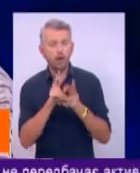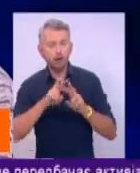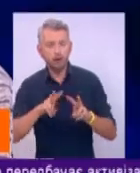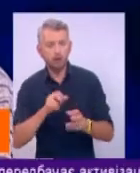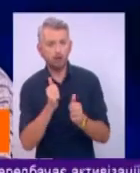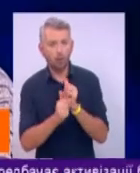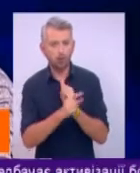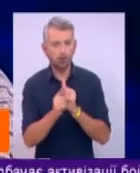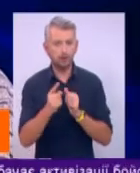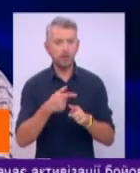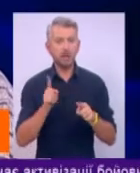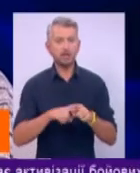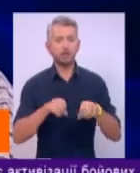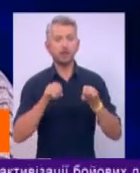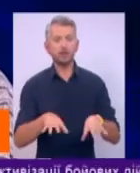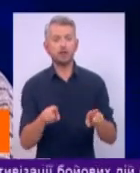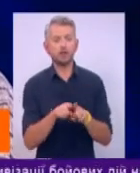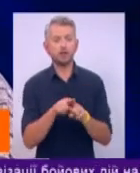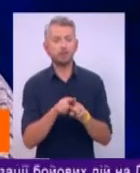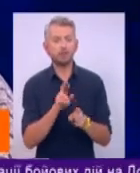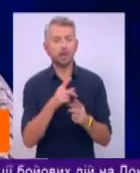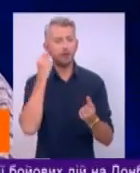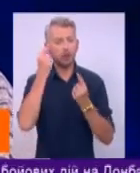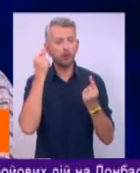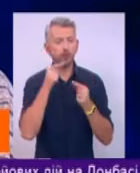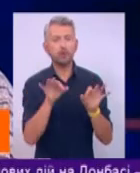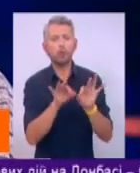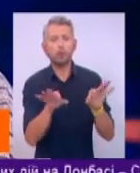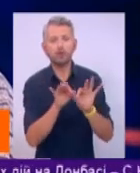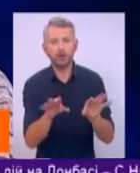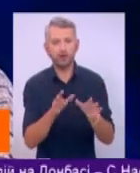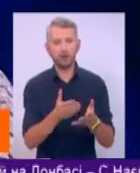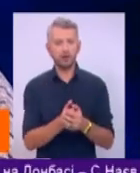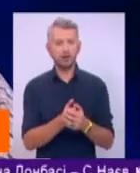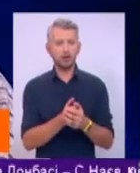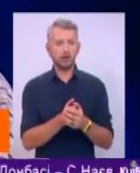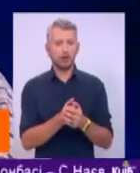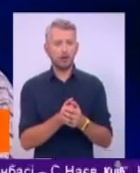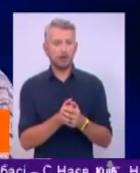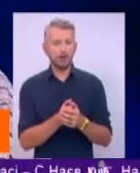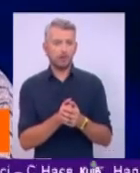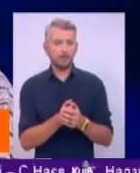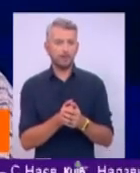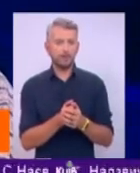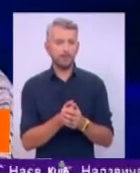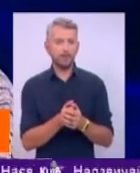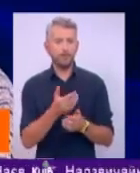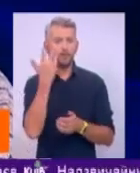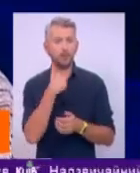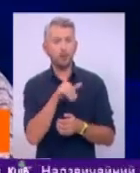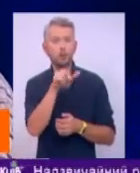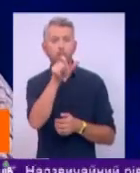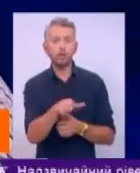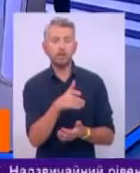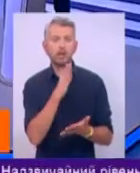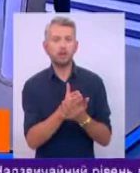це вирішується таким поняттям, як психологічна просвіта, чи психоедукація, да, психологічне інформування. Тобто, коли у людини